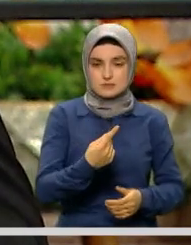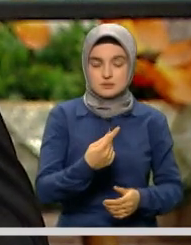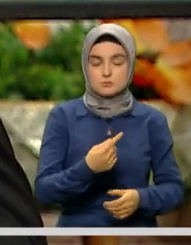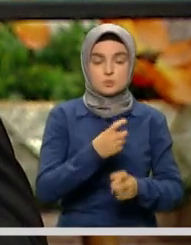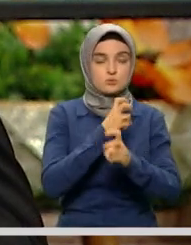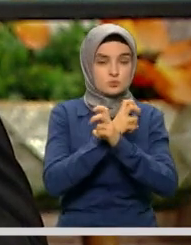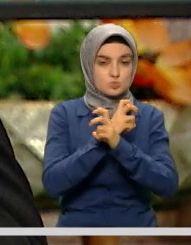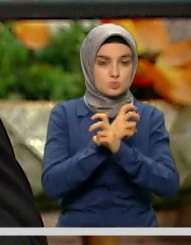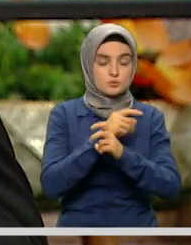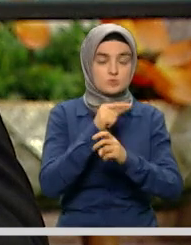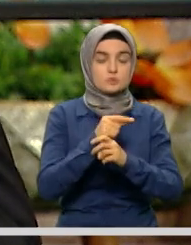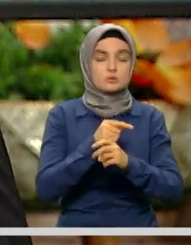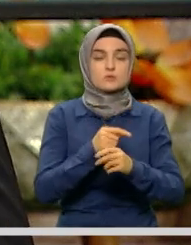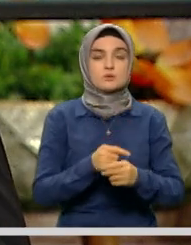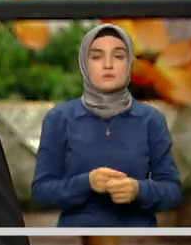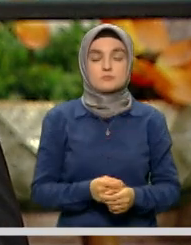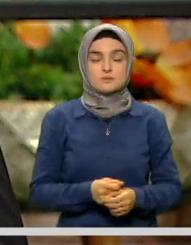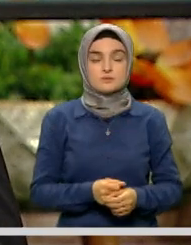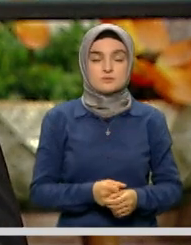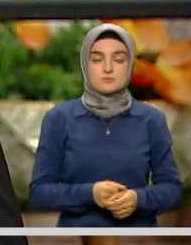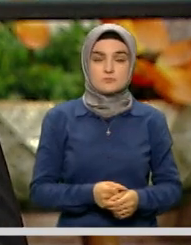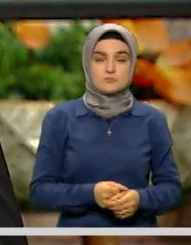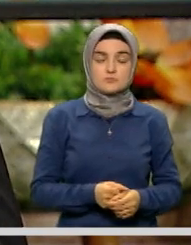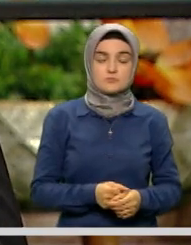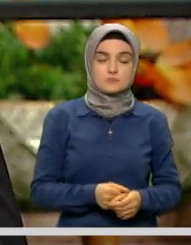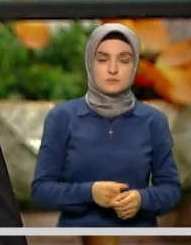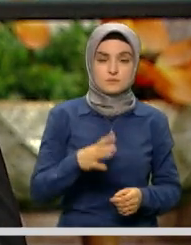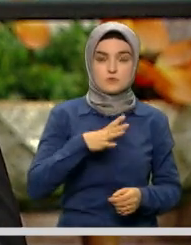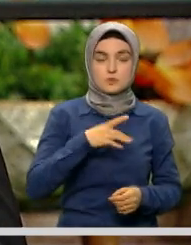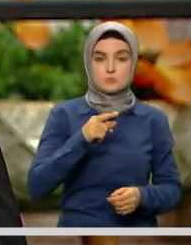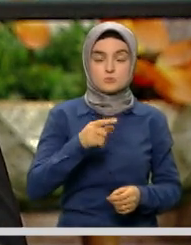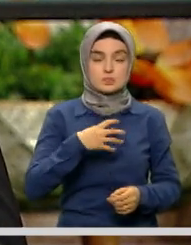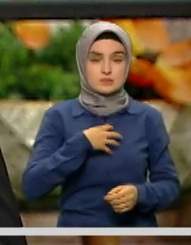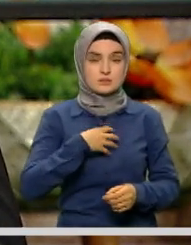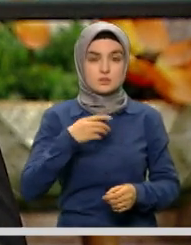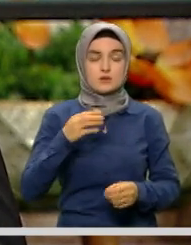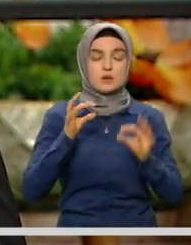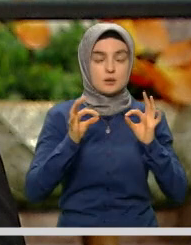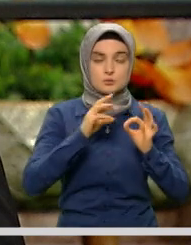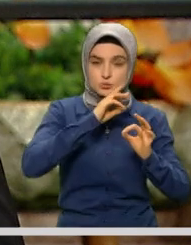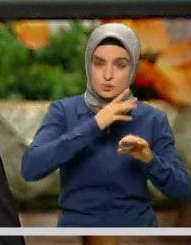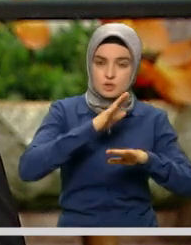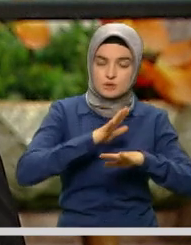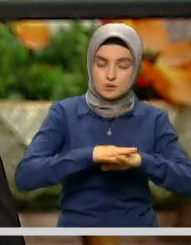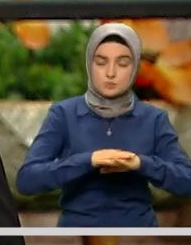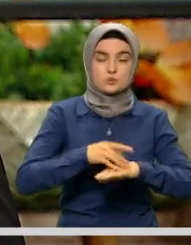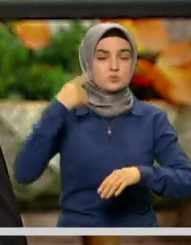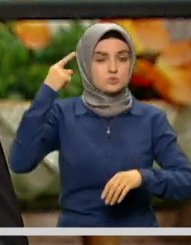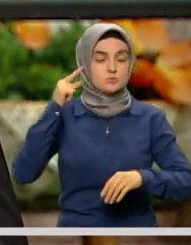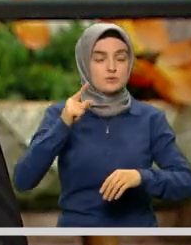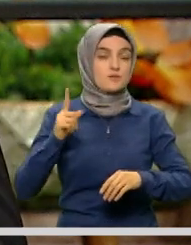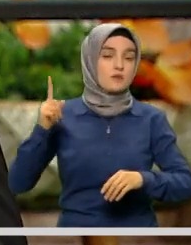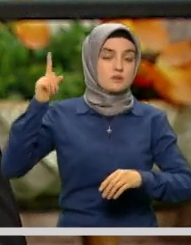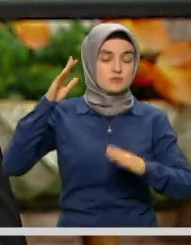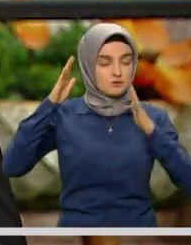tuzağına, tehlikesine düşme riski var. Ama öbürsü ise sürekli kendisinin günah içerisinde olduğunu düşünüyor ve Allah'a yöneliyor.